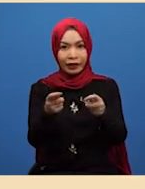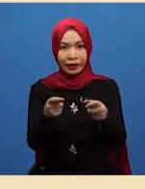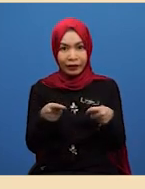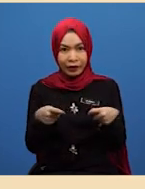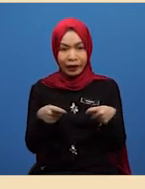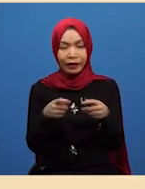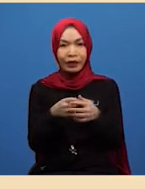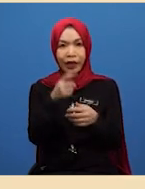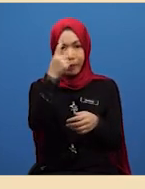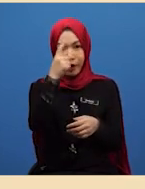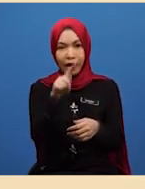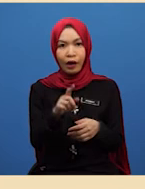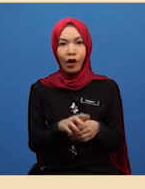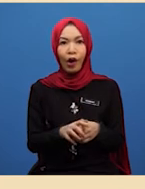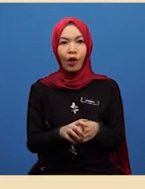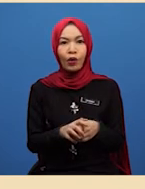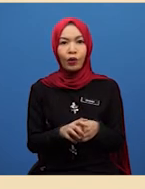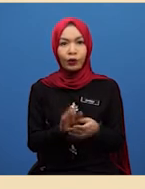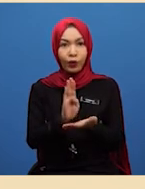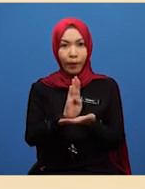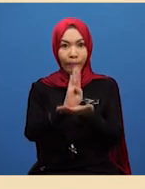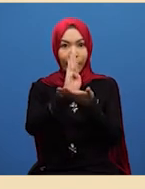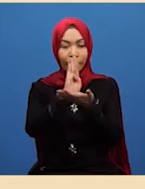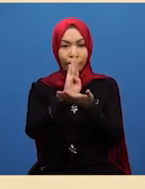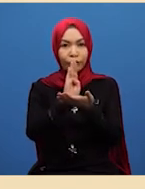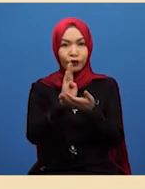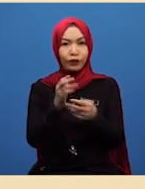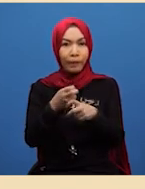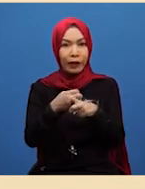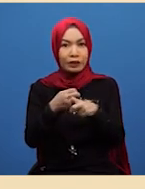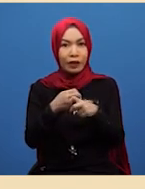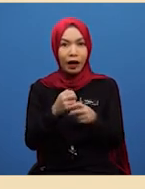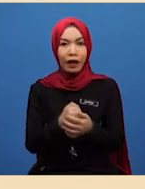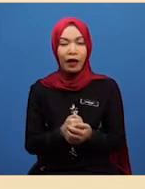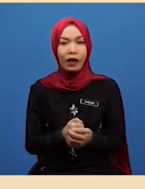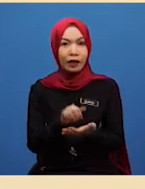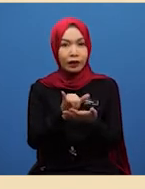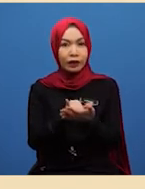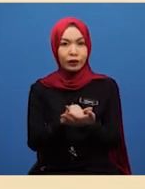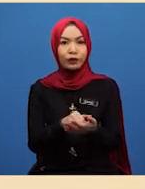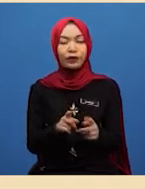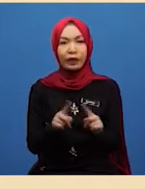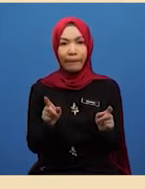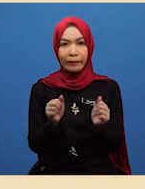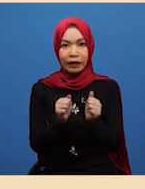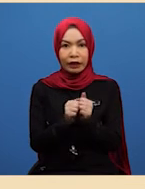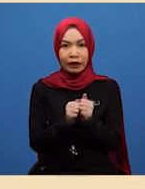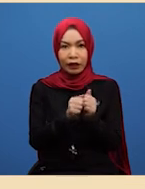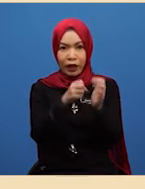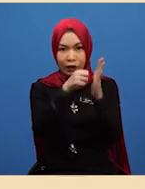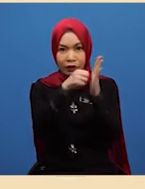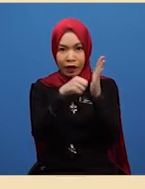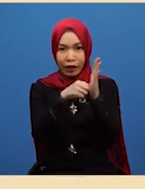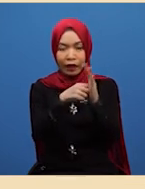Hashim untuk menyelesaikan masalah di Sarawak, tetapi dengan satu syarat, iaitu Pangeran Raja